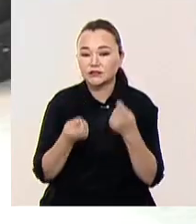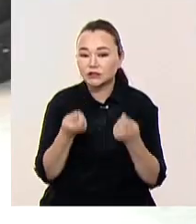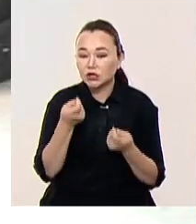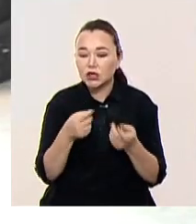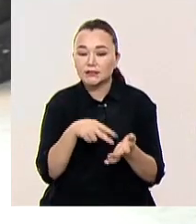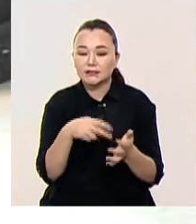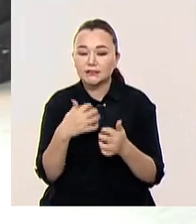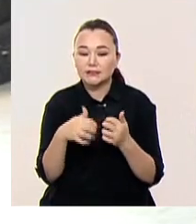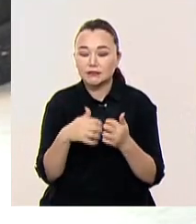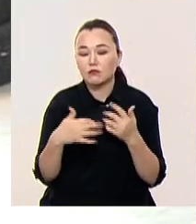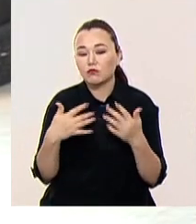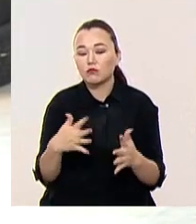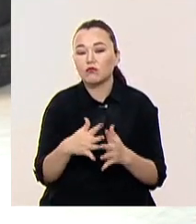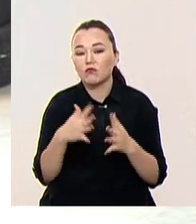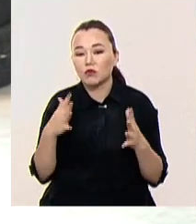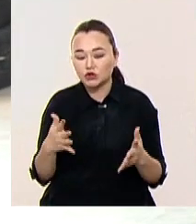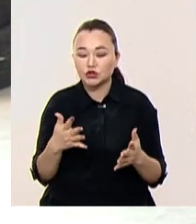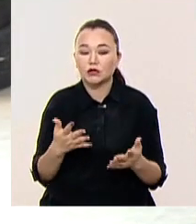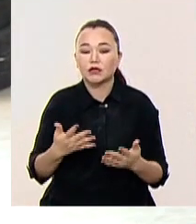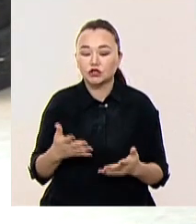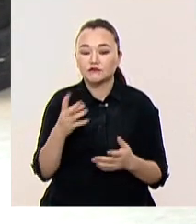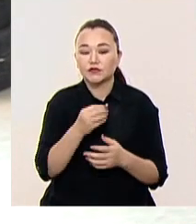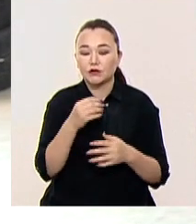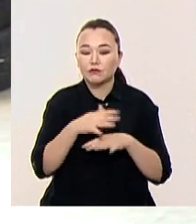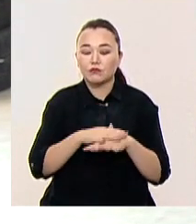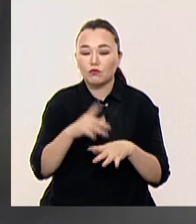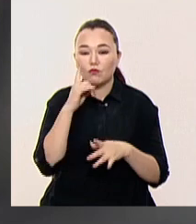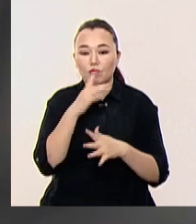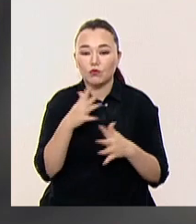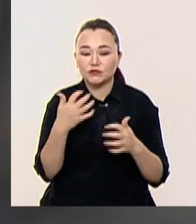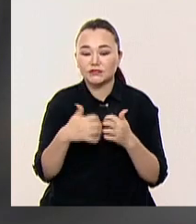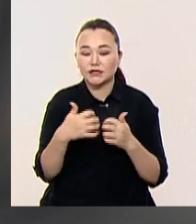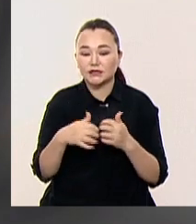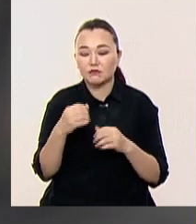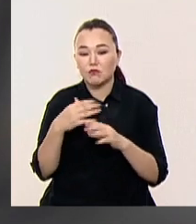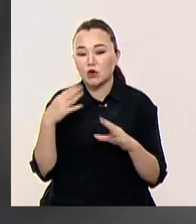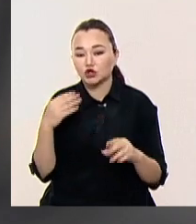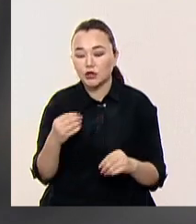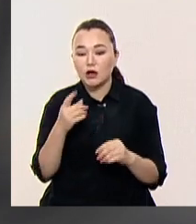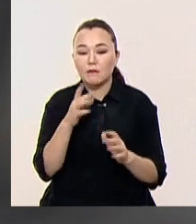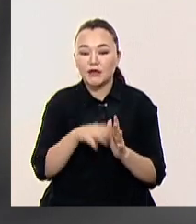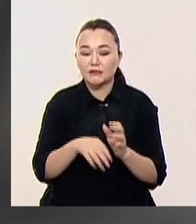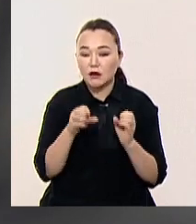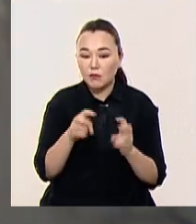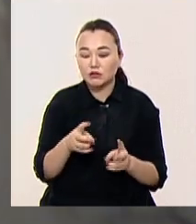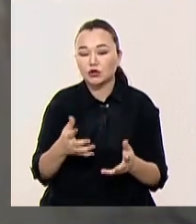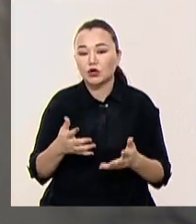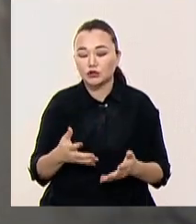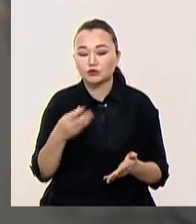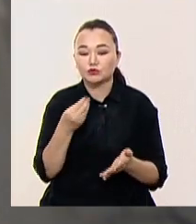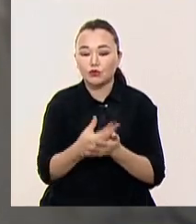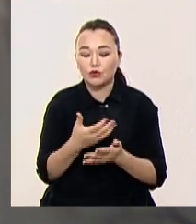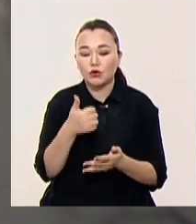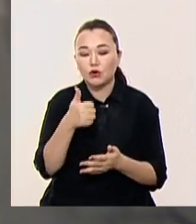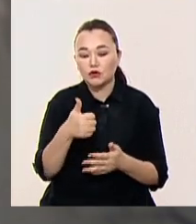орта сегменттеріне сұраныс көп деп отыр. Себебі көпшіліктің көп мінетіні ортаң қол көліктер. Бірақ қауіпсіздікке келгенде әрине қымбаты